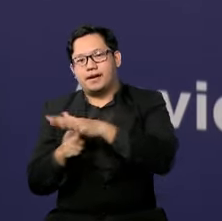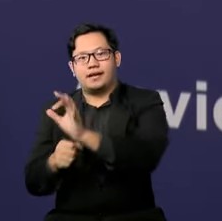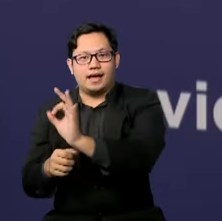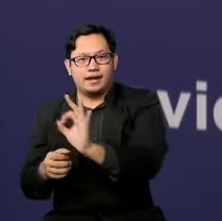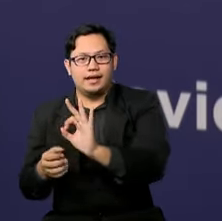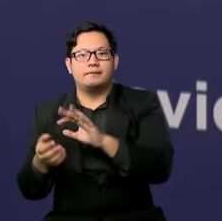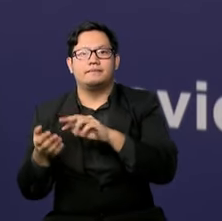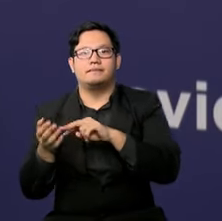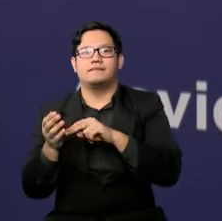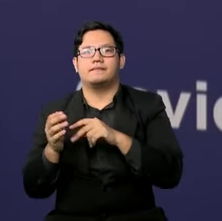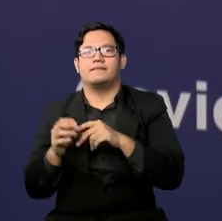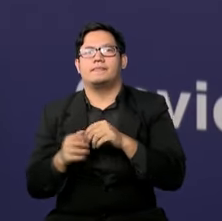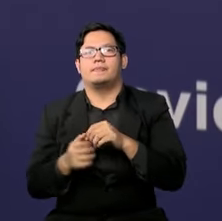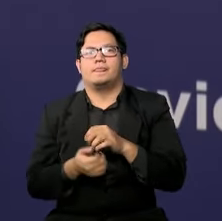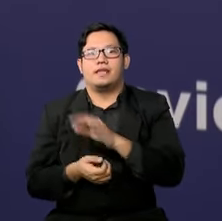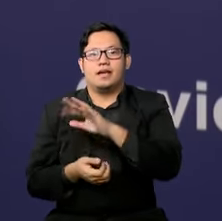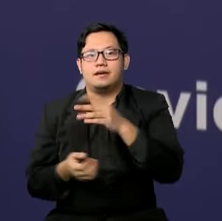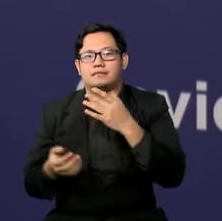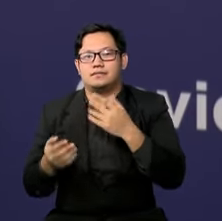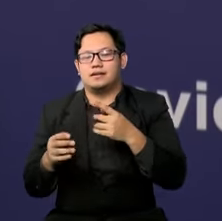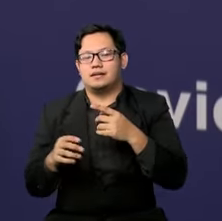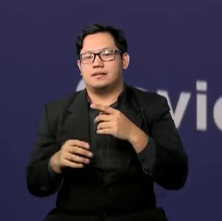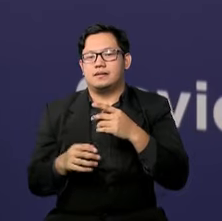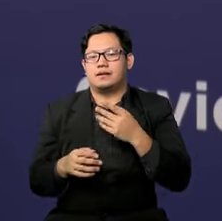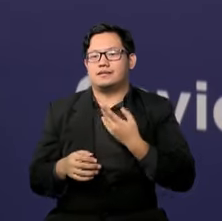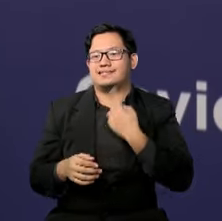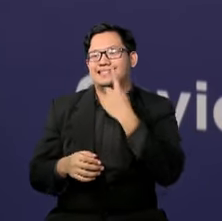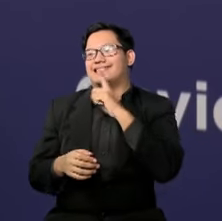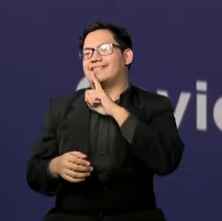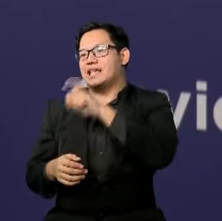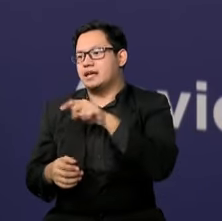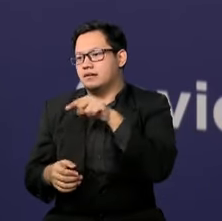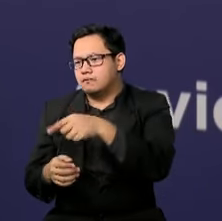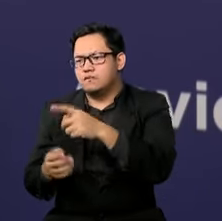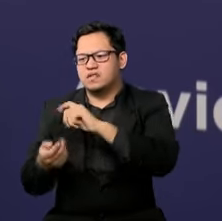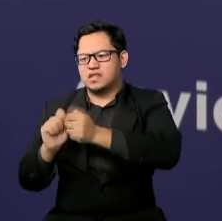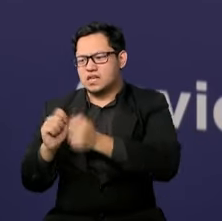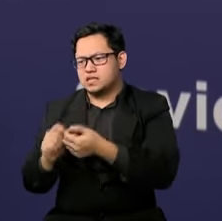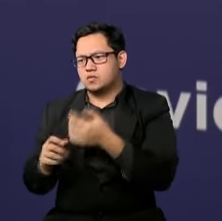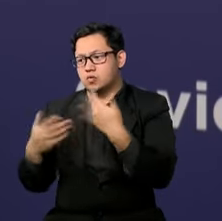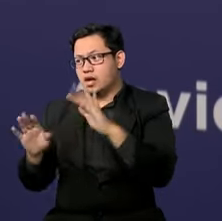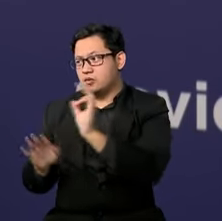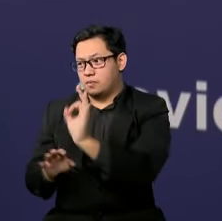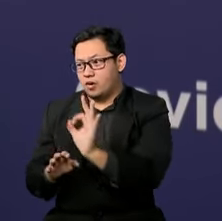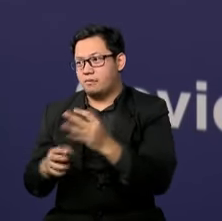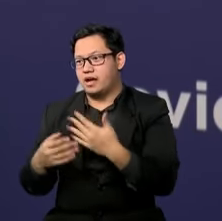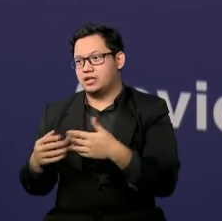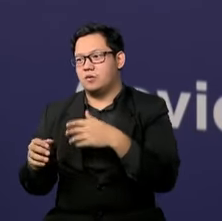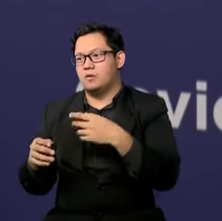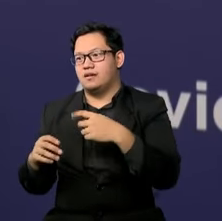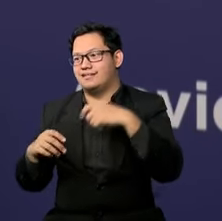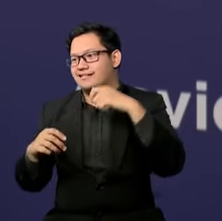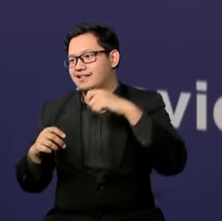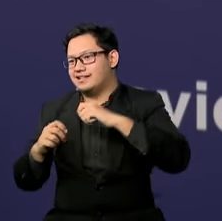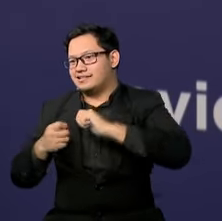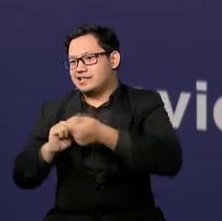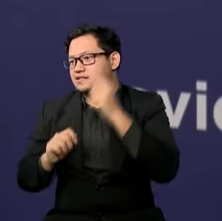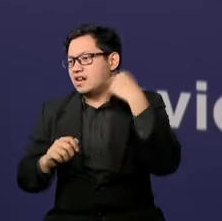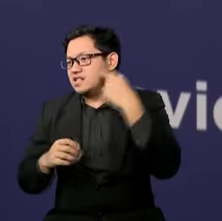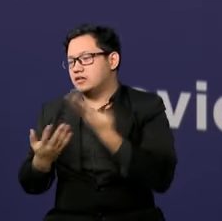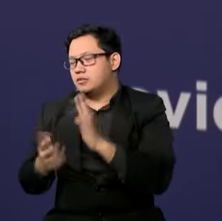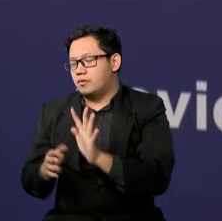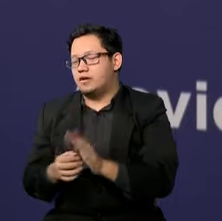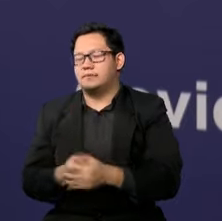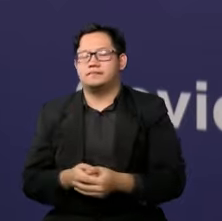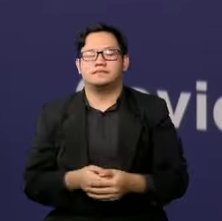lagi untuk daerah-daerah yang mungkin pemeriksaan testingnya Apakah surah cop kalau sudah atau belum Eya baik yang kedua untuk yang tidak terdampak Sepertinya kalau menutupi